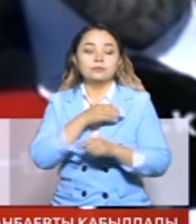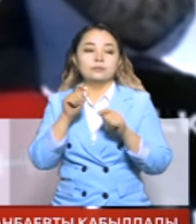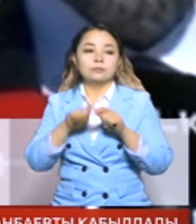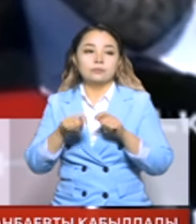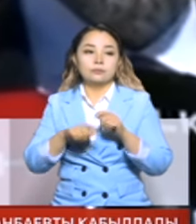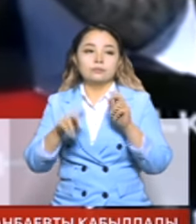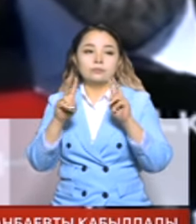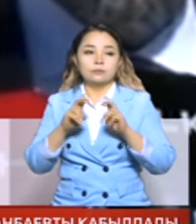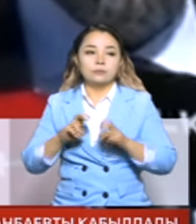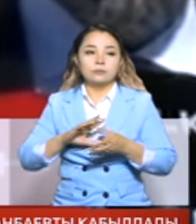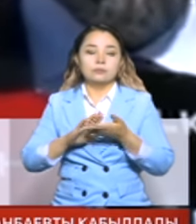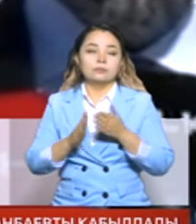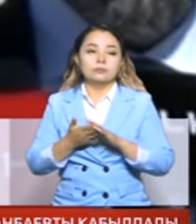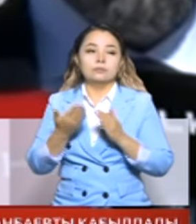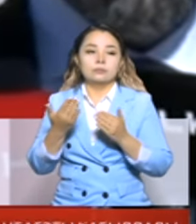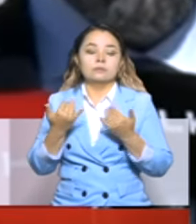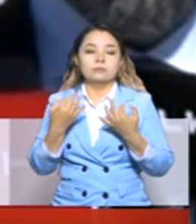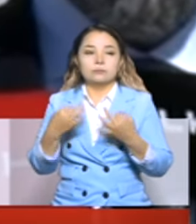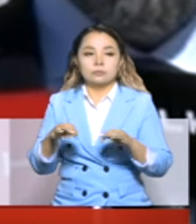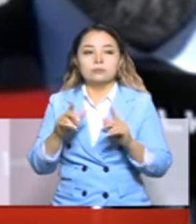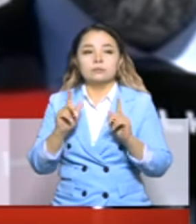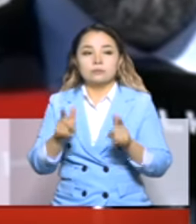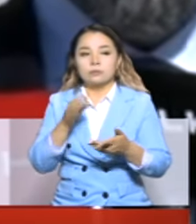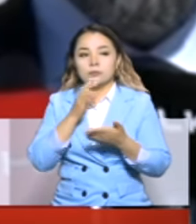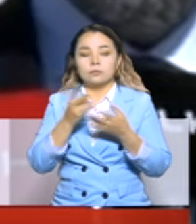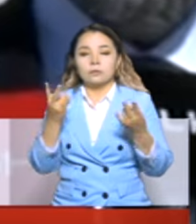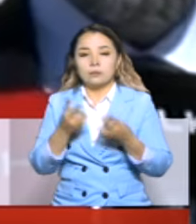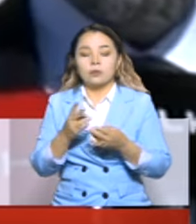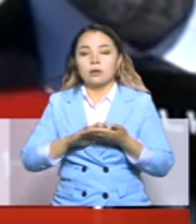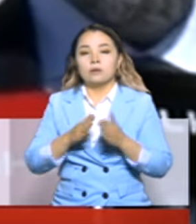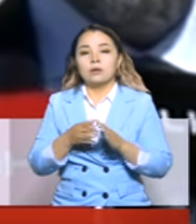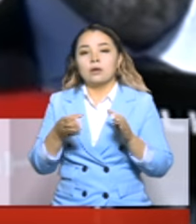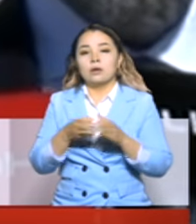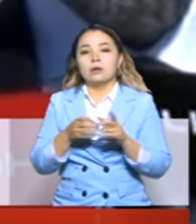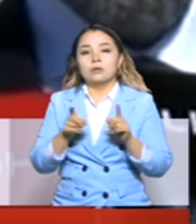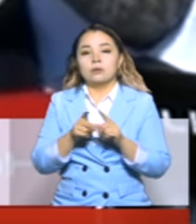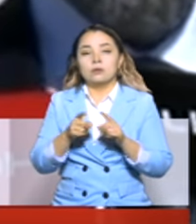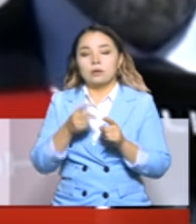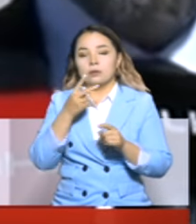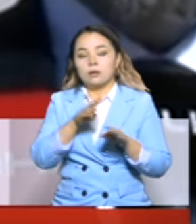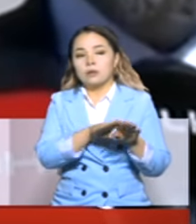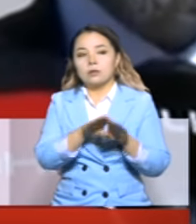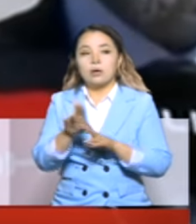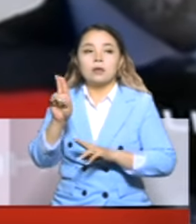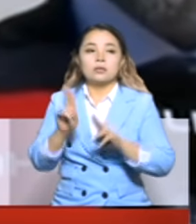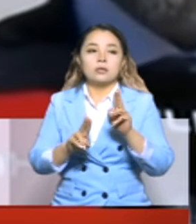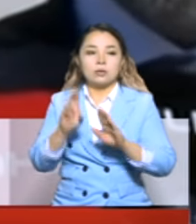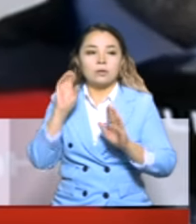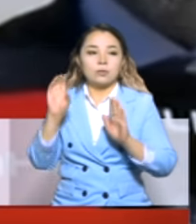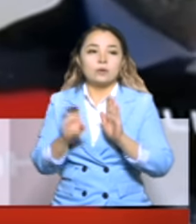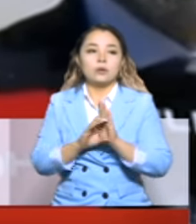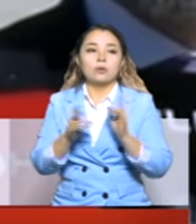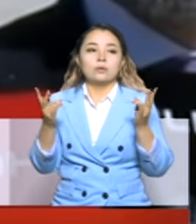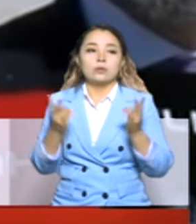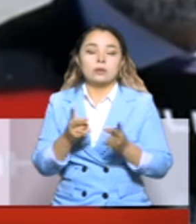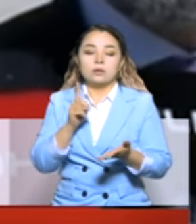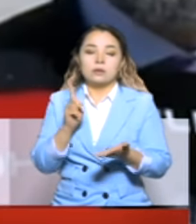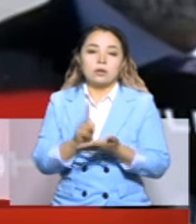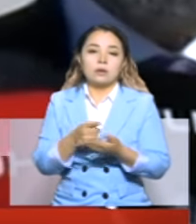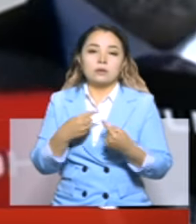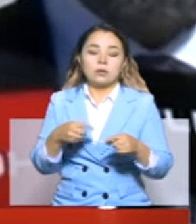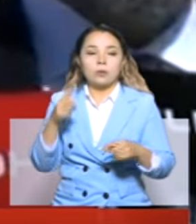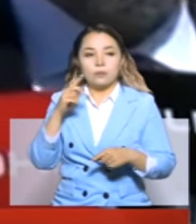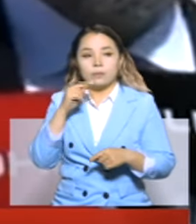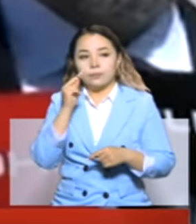тексерудің барлық түріне келісім беруіңіз қажет. Әлеуметтік дәрежеңіз қандай болғанына қарамастан, жалпыға ортақ ережелерге бағынуыңыз тиіс. Қандай да бір